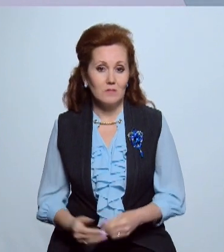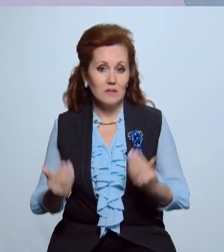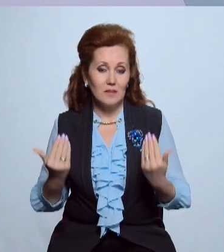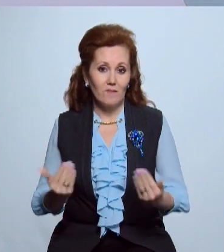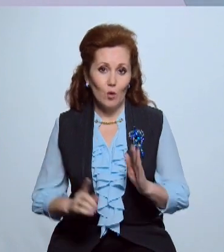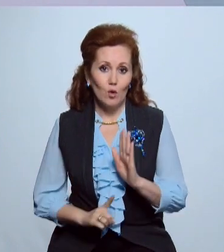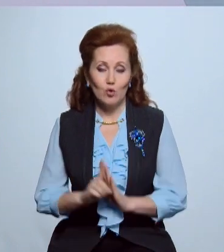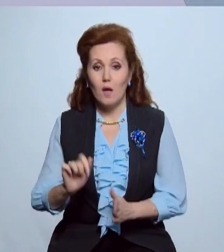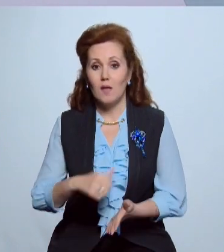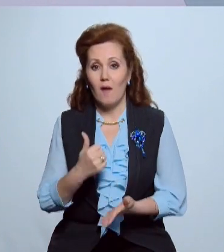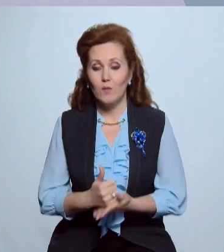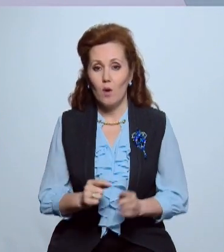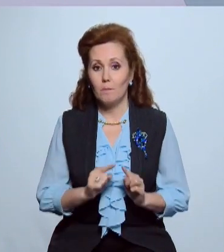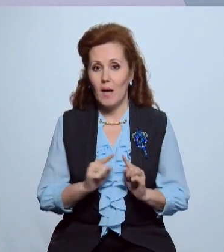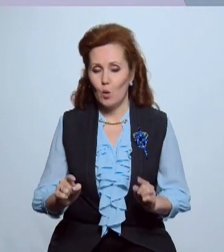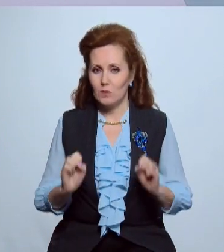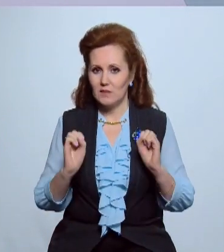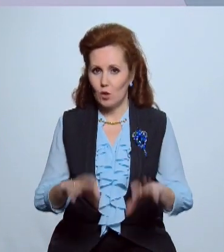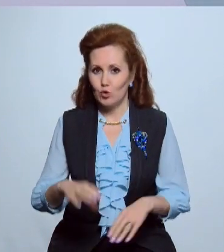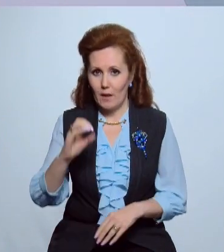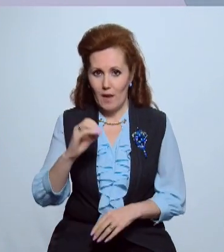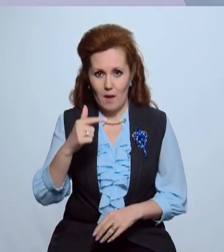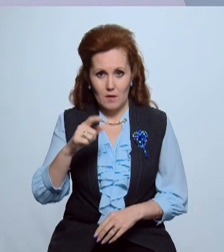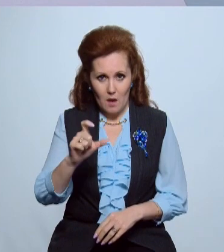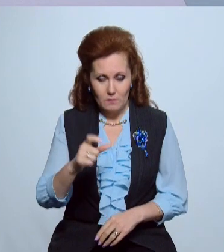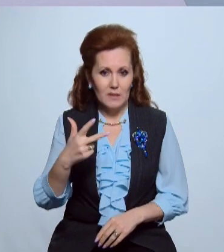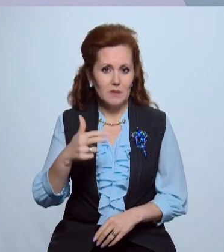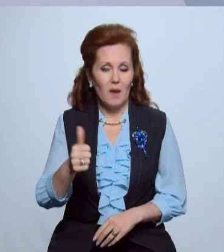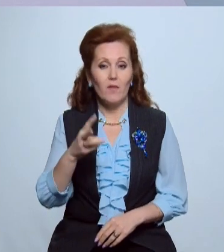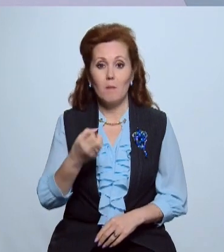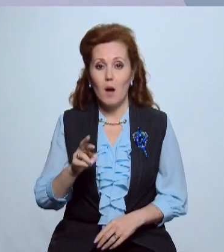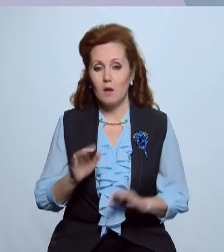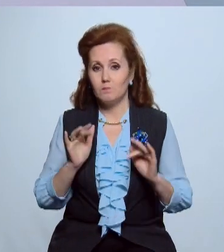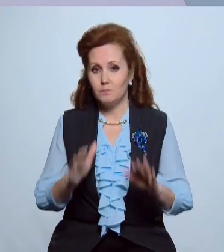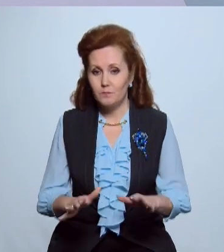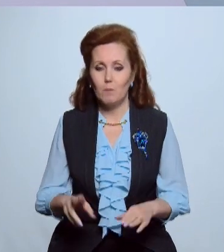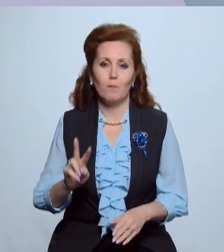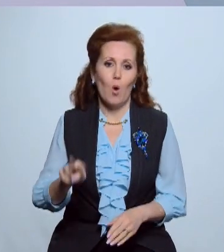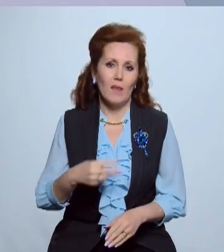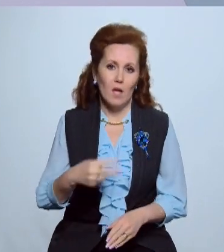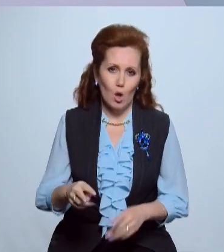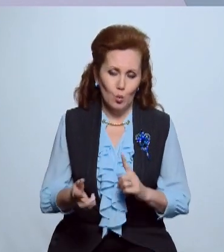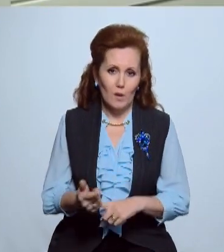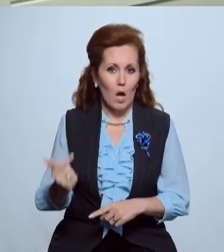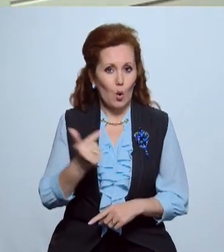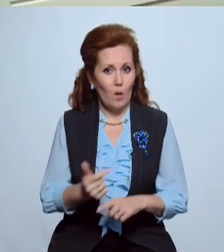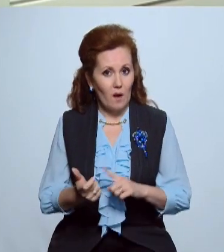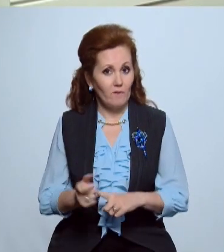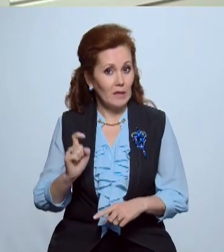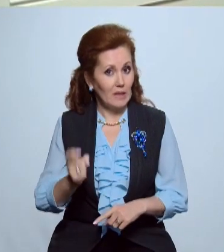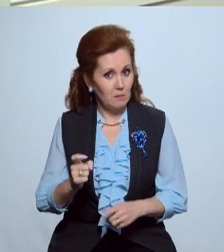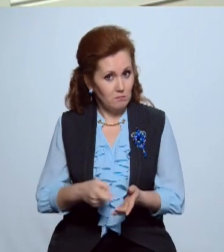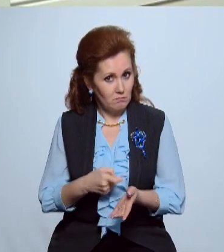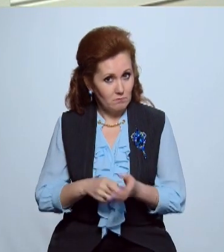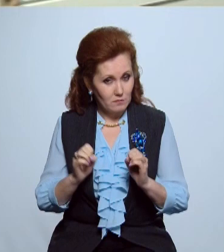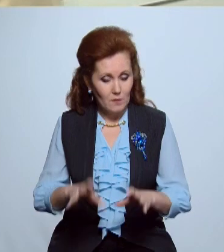Сегодня начался основной период сдачи ЕГЭ. 31 мая прошли экзамены по литературе, географии и химии. В Удмуртии эти